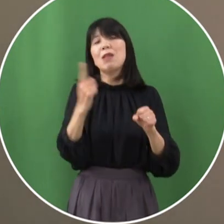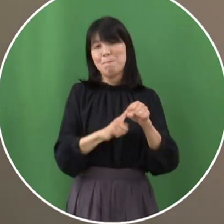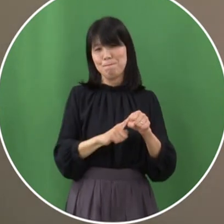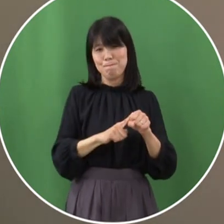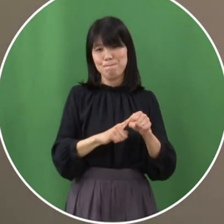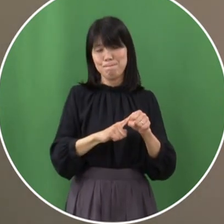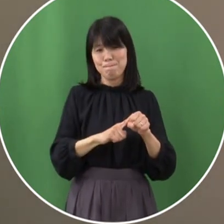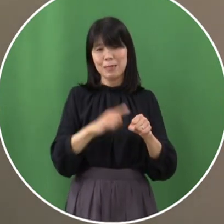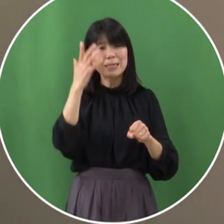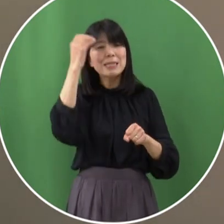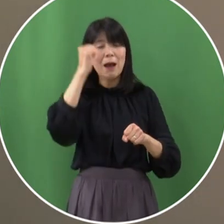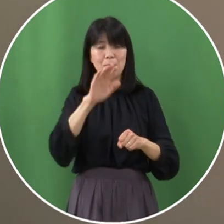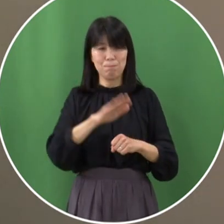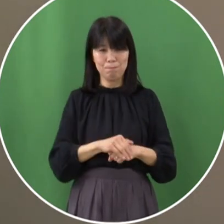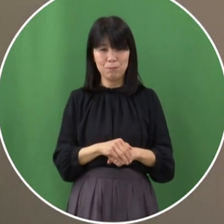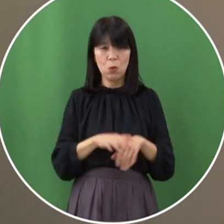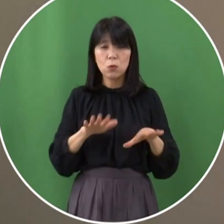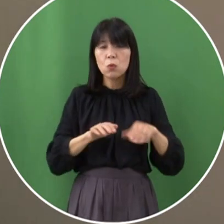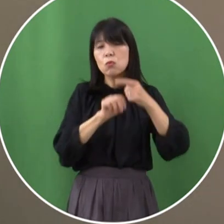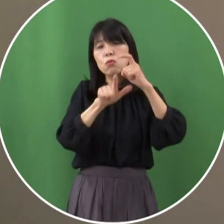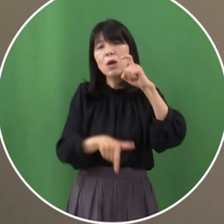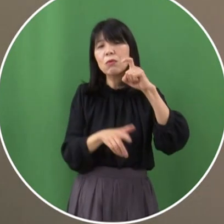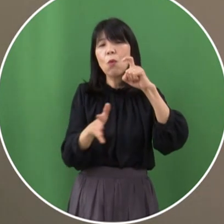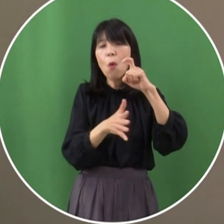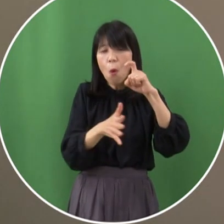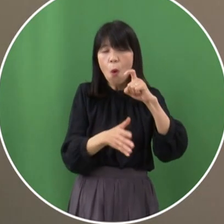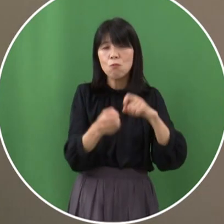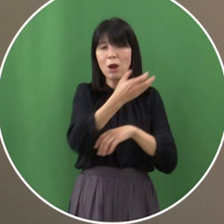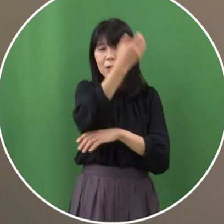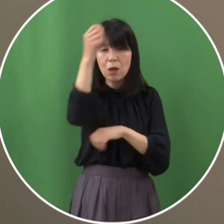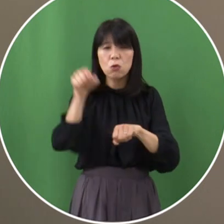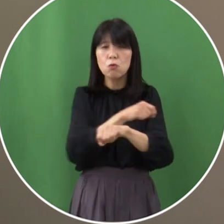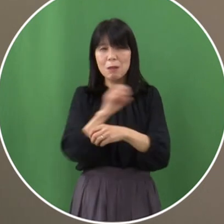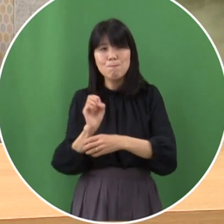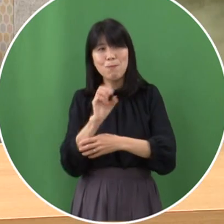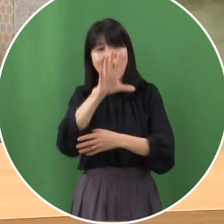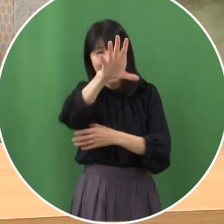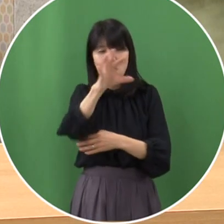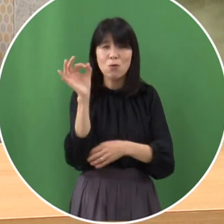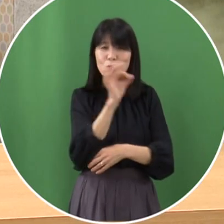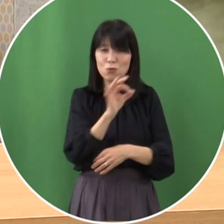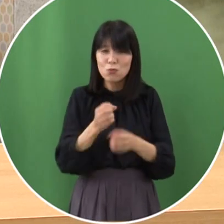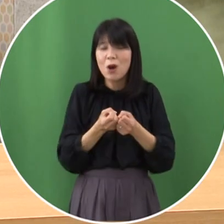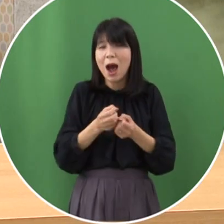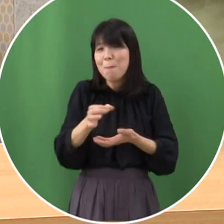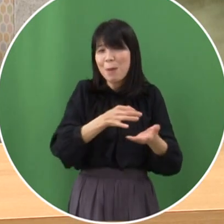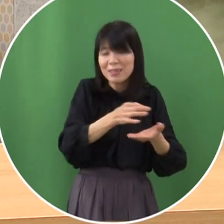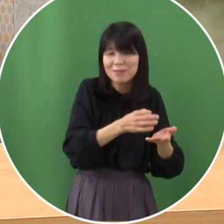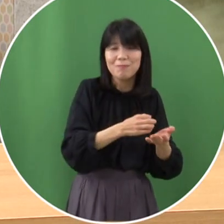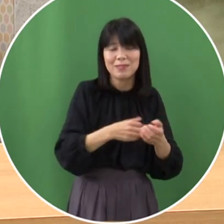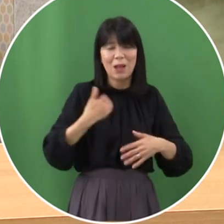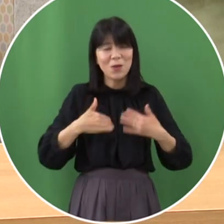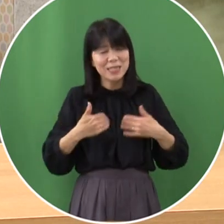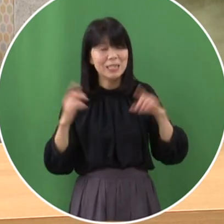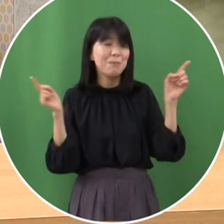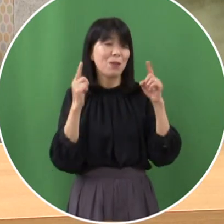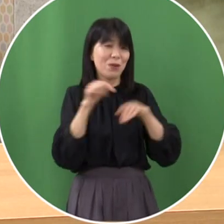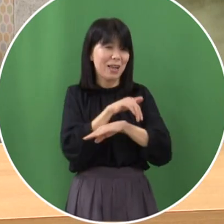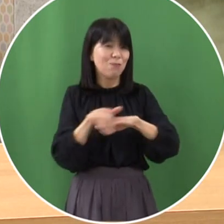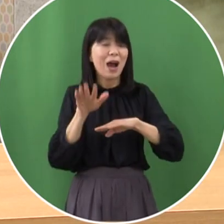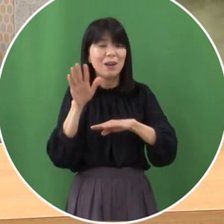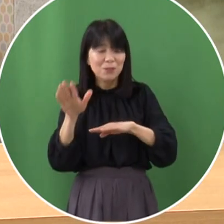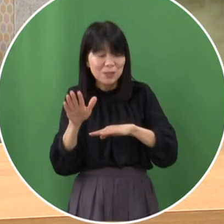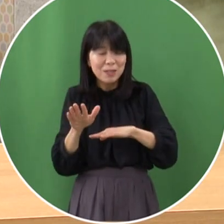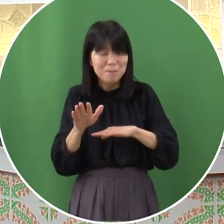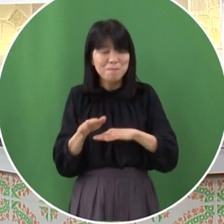に合わせて今年10月頃プラネタリウム特別投影やグッズ販売など楽しいイベントを予定していますので、ぜひチェックしてみて